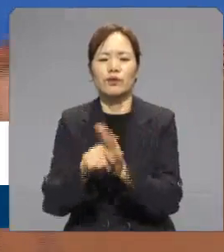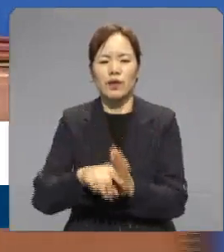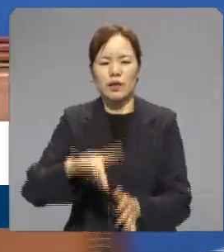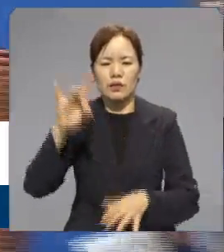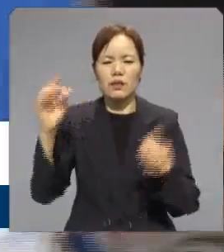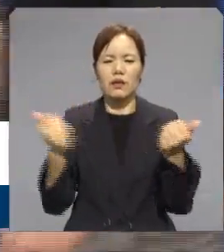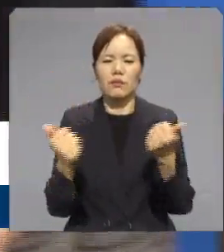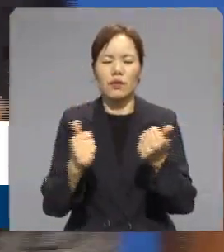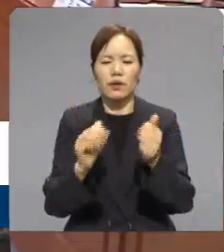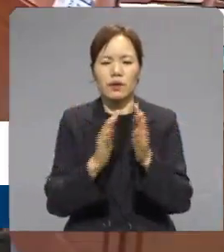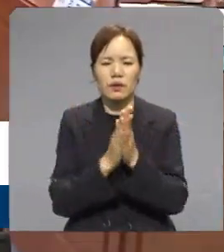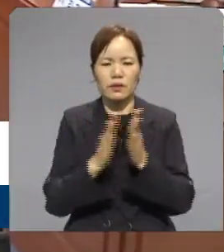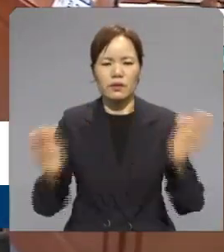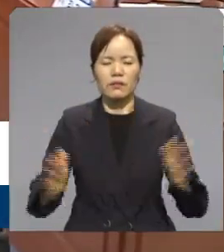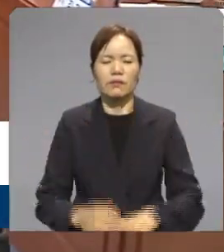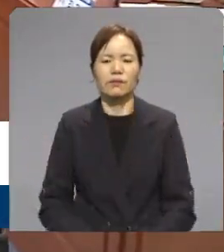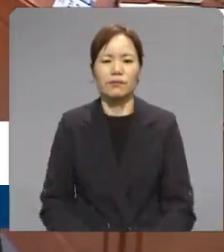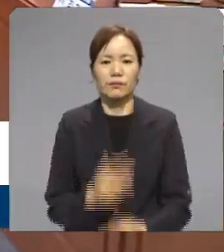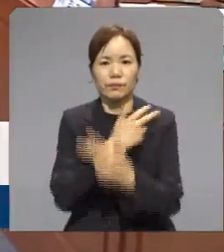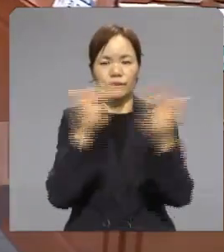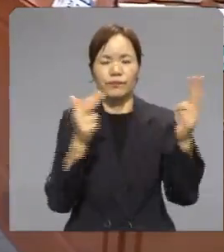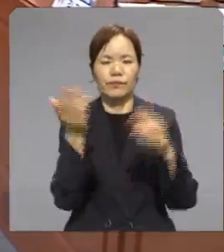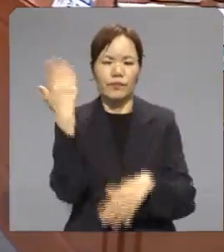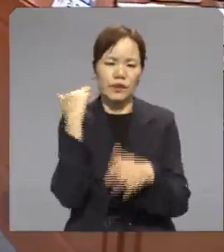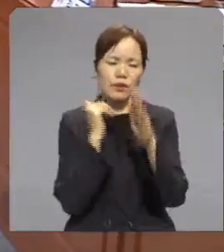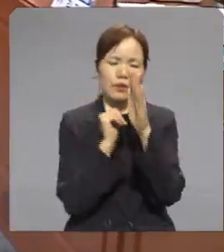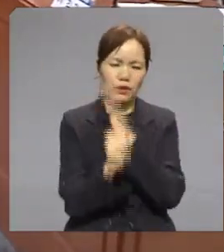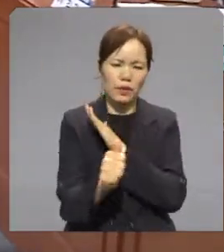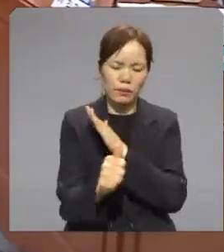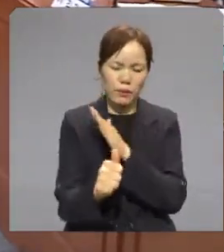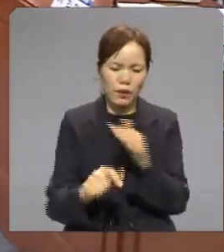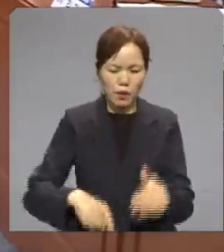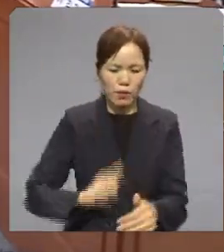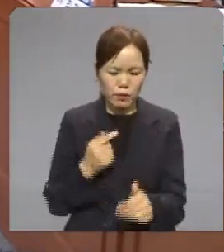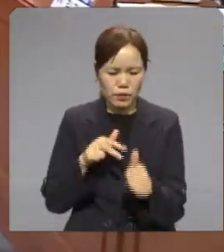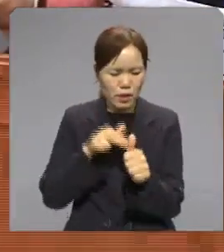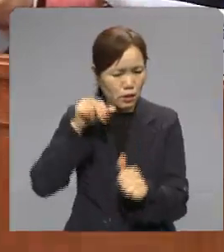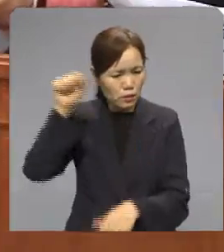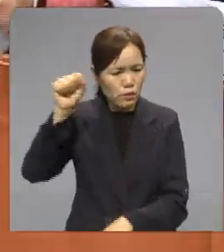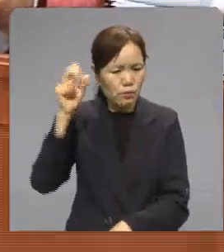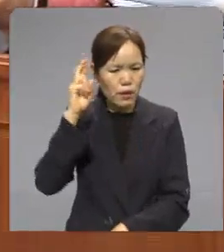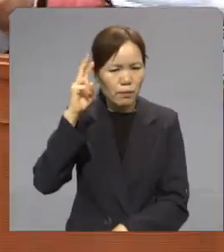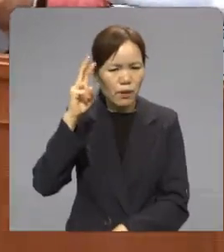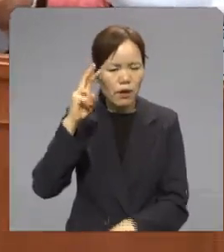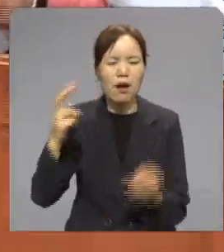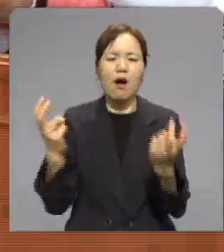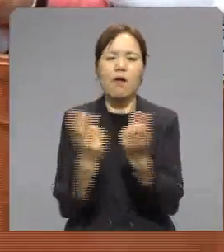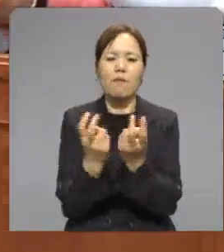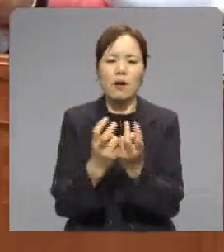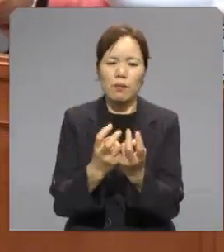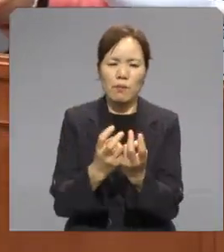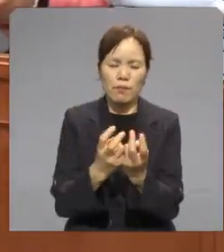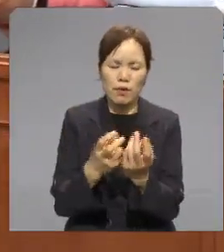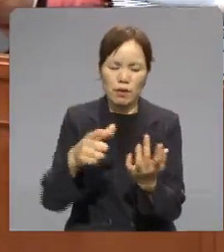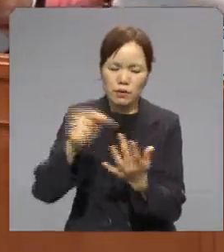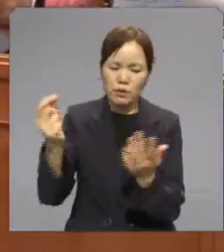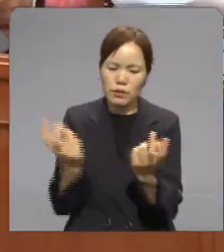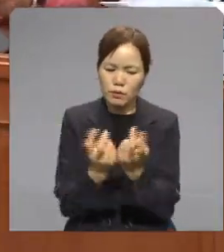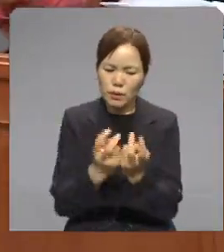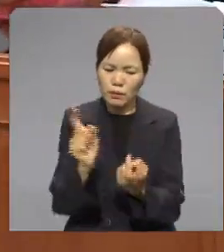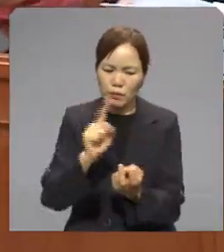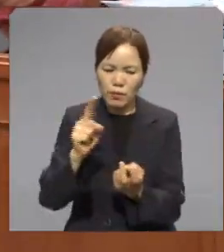회의를 열었습니다 이재명 전대표의 단독 출마 가능성이 커 어떤 방식으로 대표를 선출할 핵심